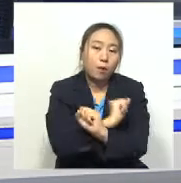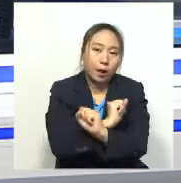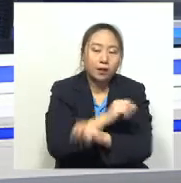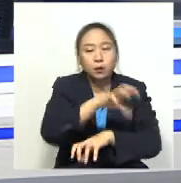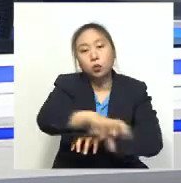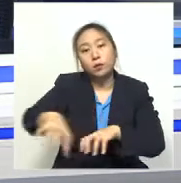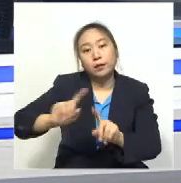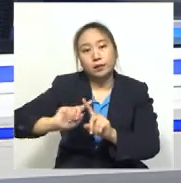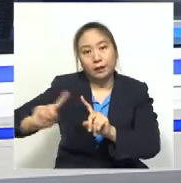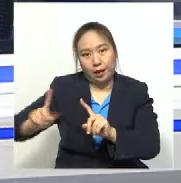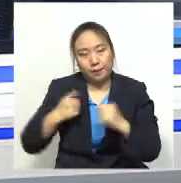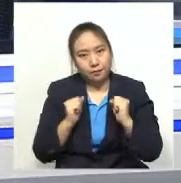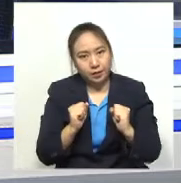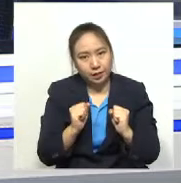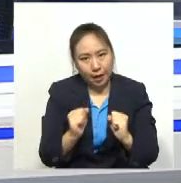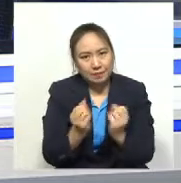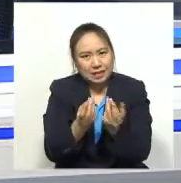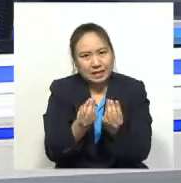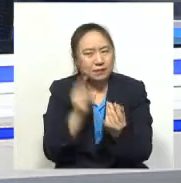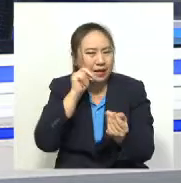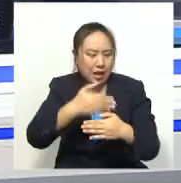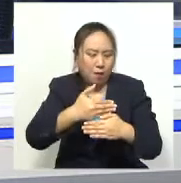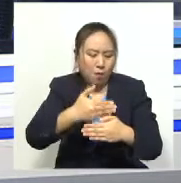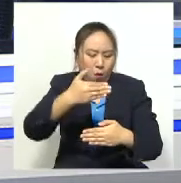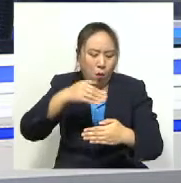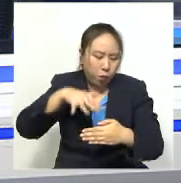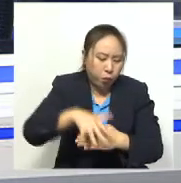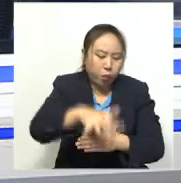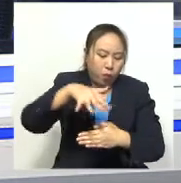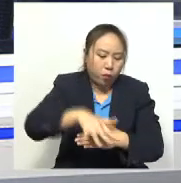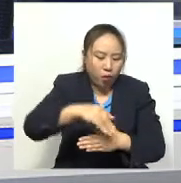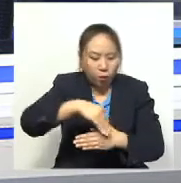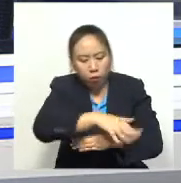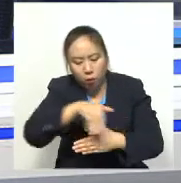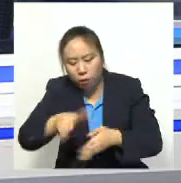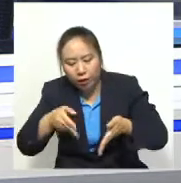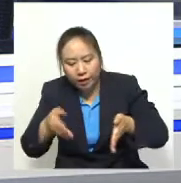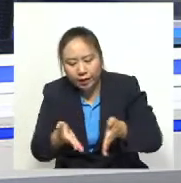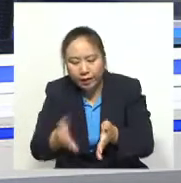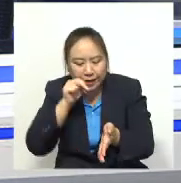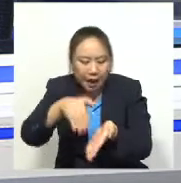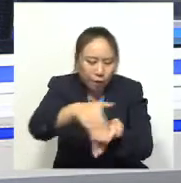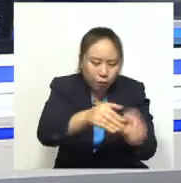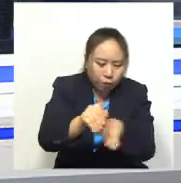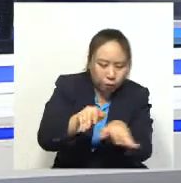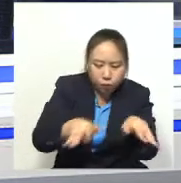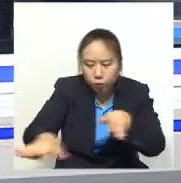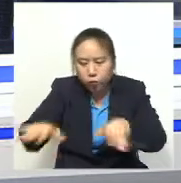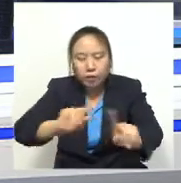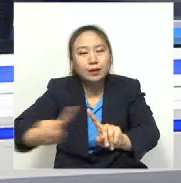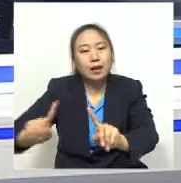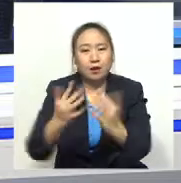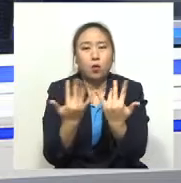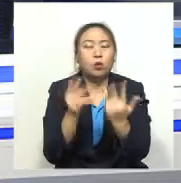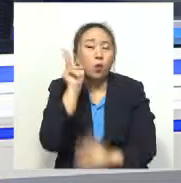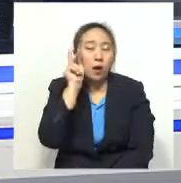ยหรือว่าหน่วยงานต่างๆจะพยายามที่จะเร่งระบายน้ำออกไปตามทางช่องทางของคลองชลประทานต่างๆแต่ยังต้องติดตามข้อ